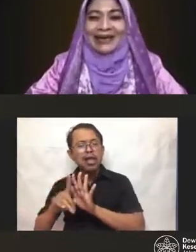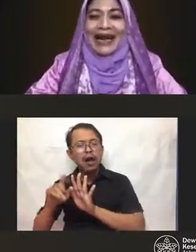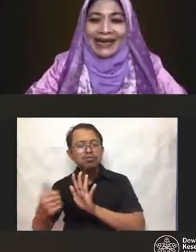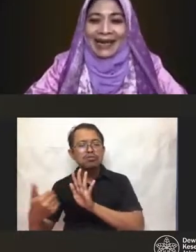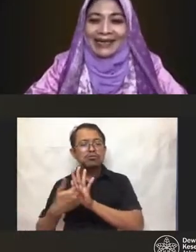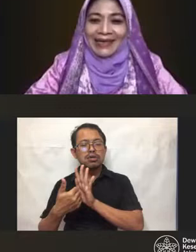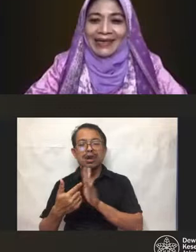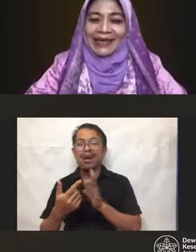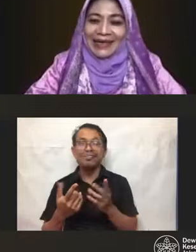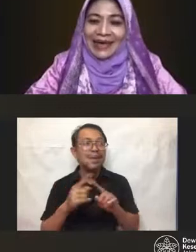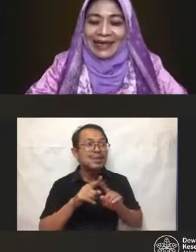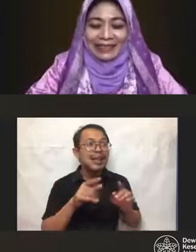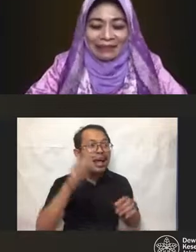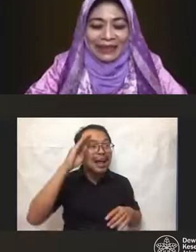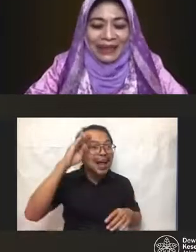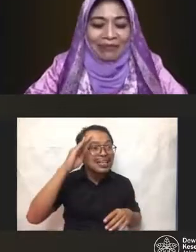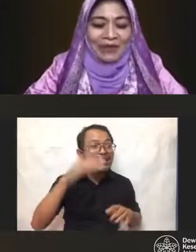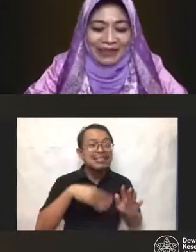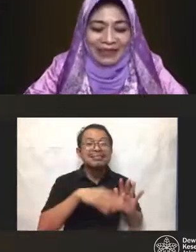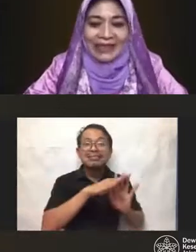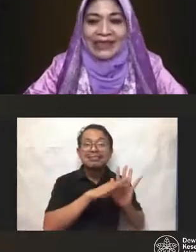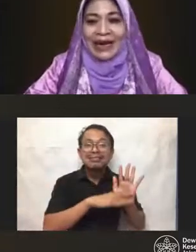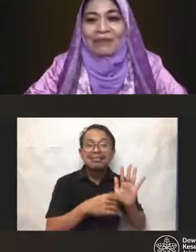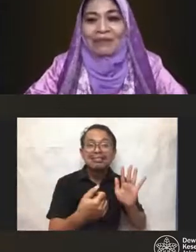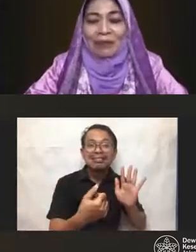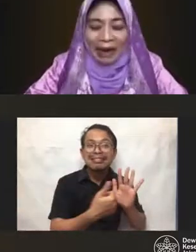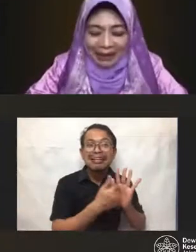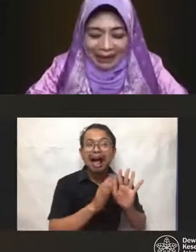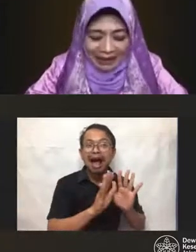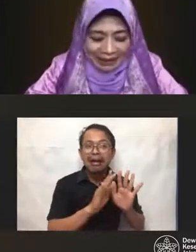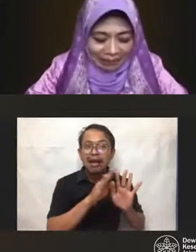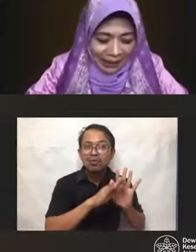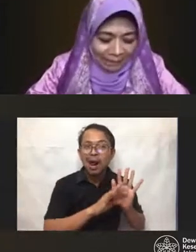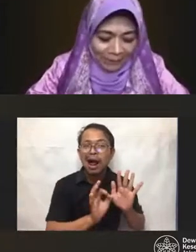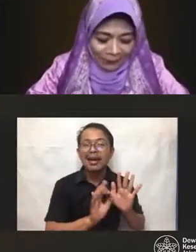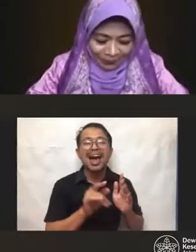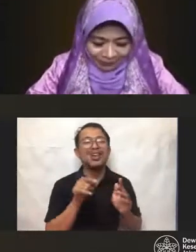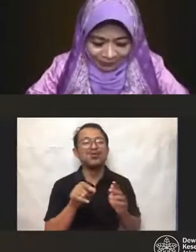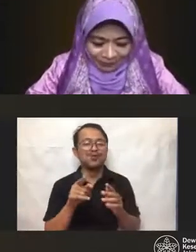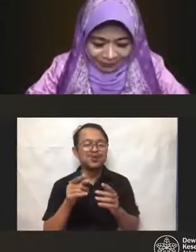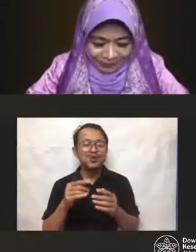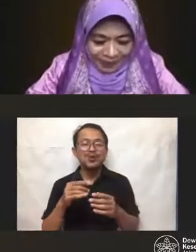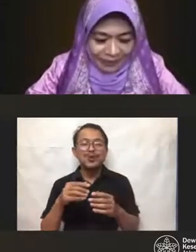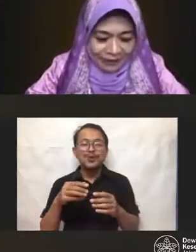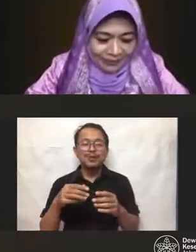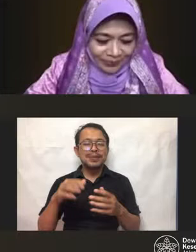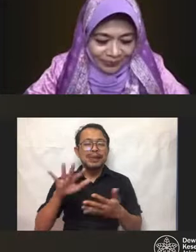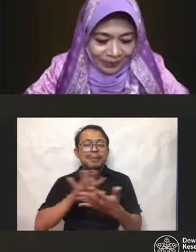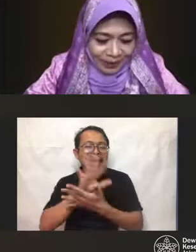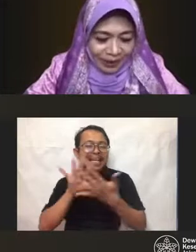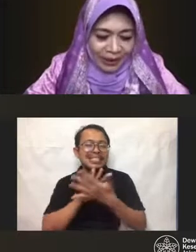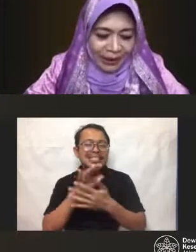pada laki-laki. Inilah yang disebut dengan bias gender dalam pemahaman keagamaan.